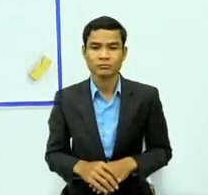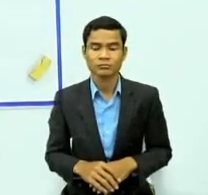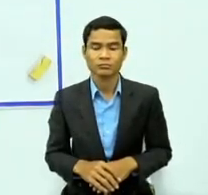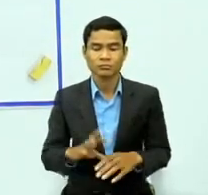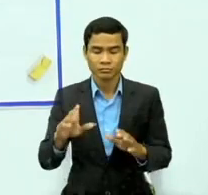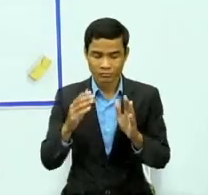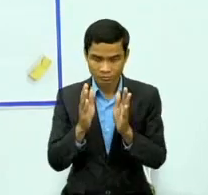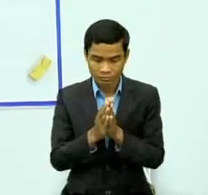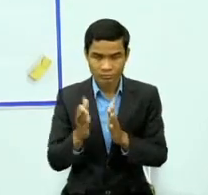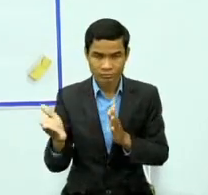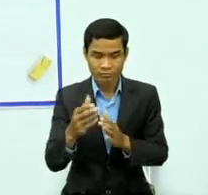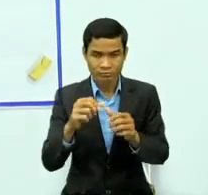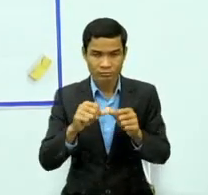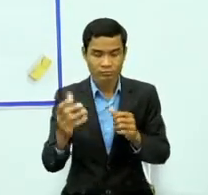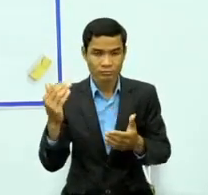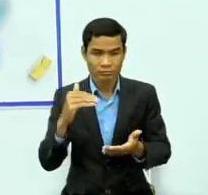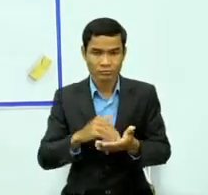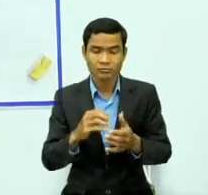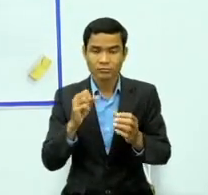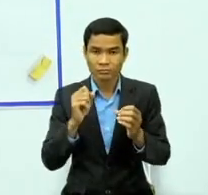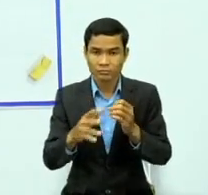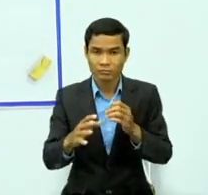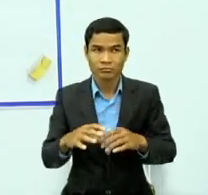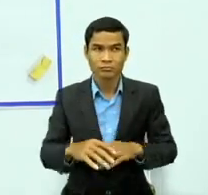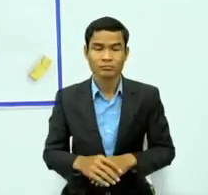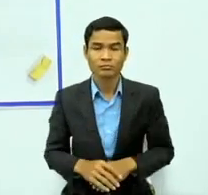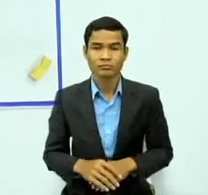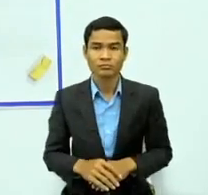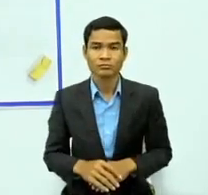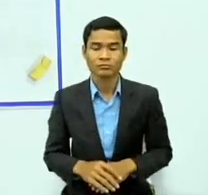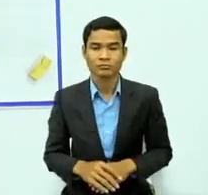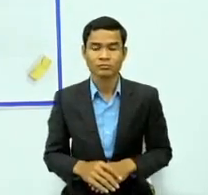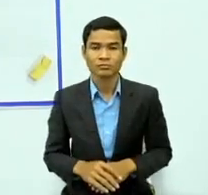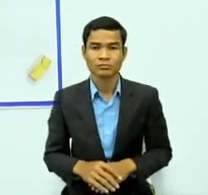អរគុណឥឡូវយើងអានម្ដងទៀតចាប់ផ្ដើម